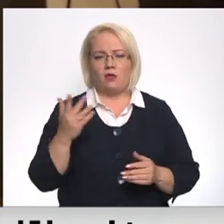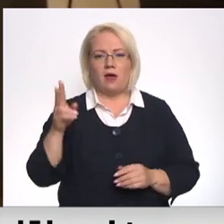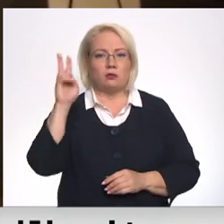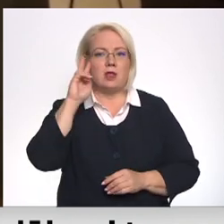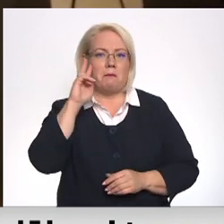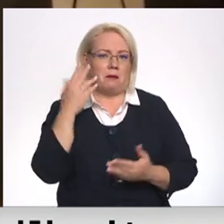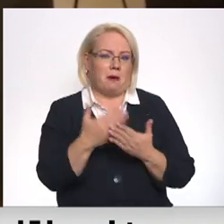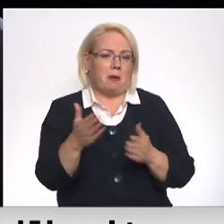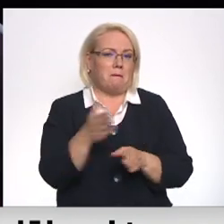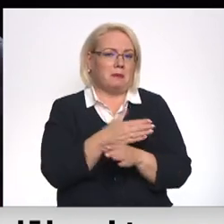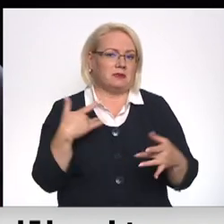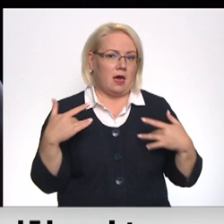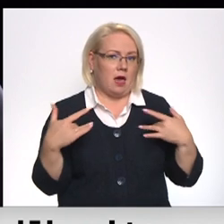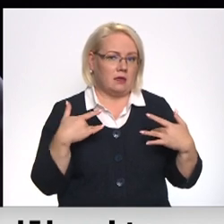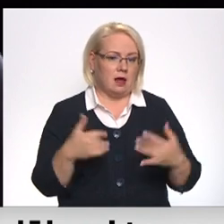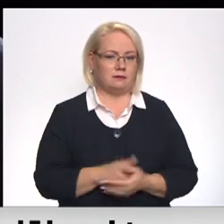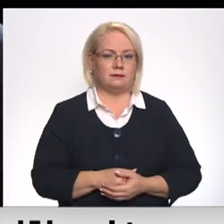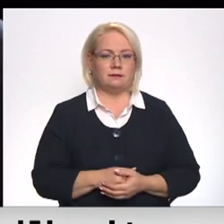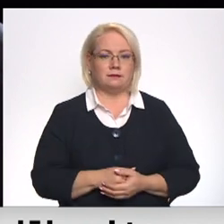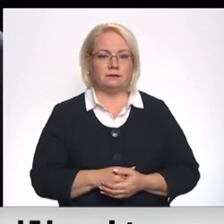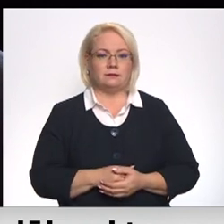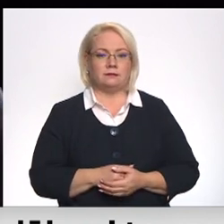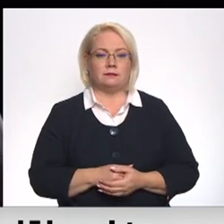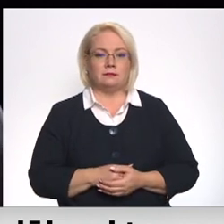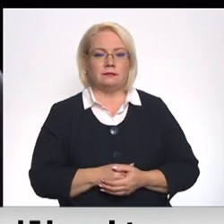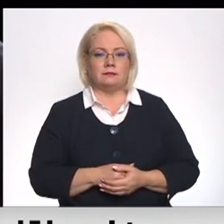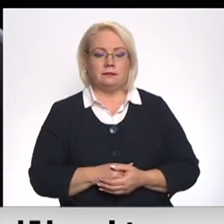labierīcībām pirms teātra izrādes. Jums nav grozi? Nu, kas es jums tāda?